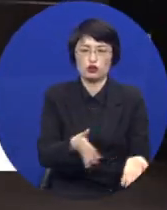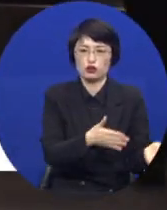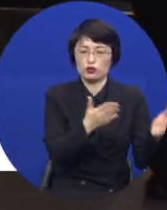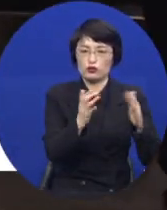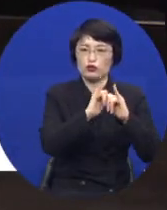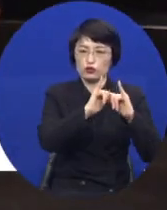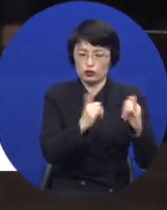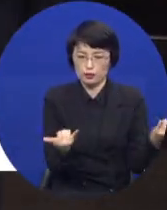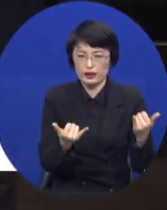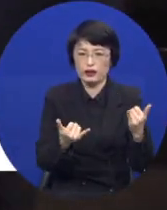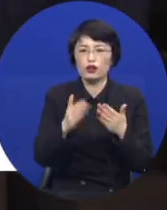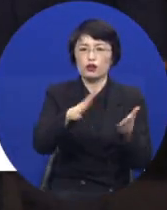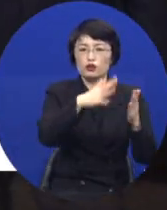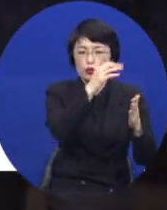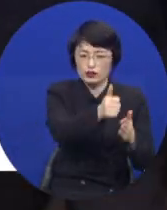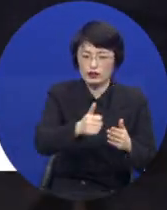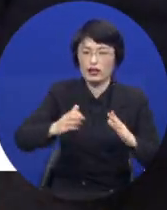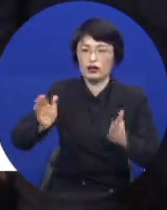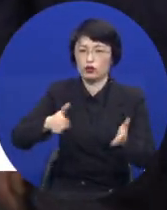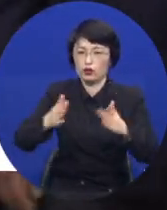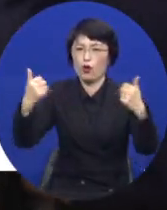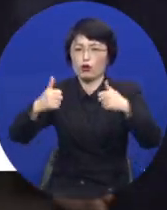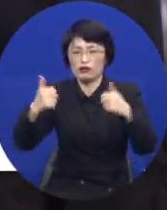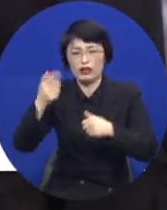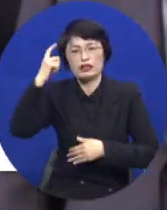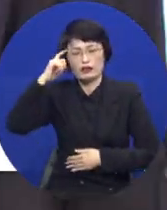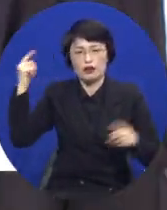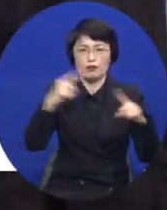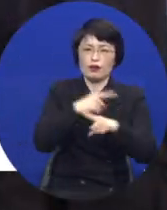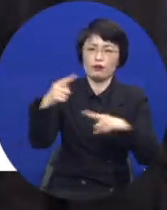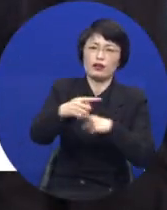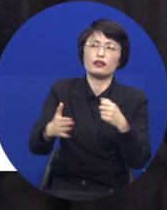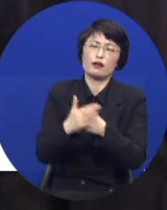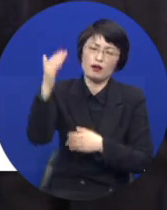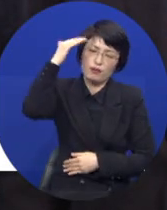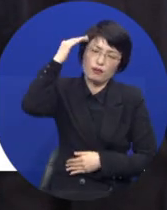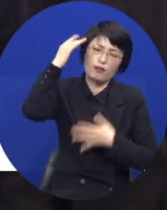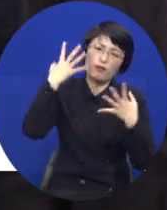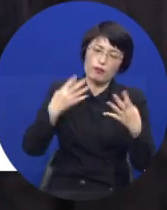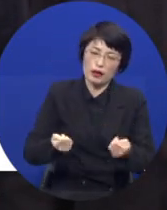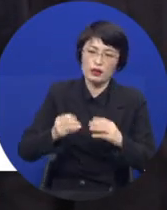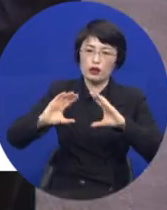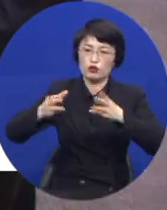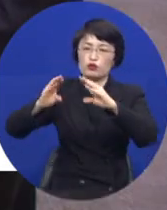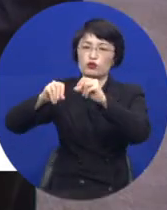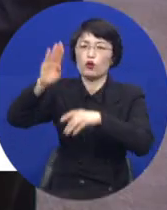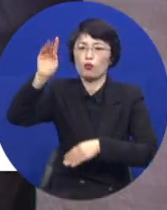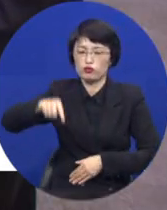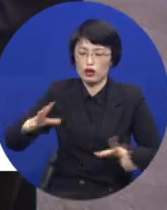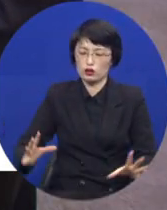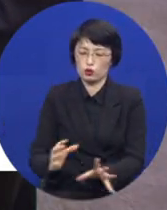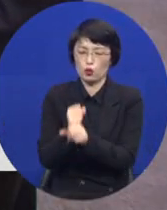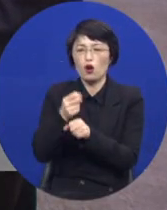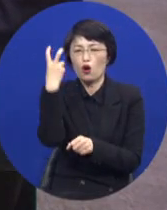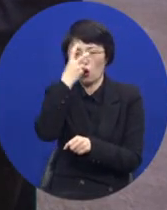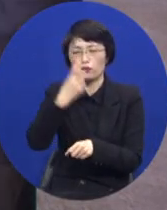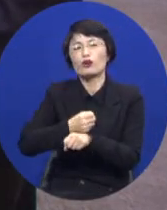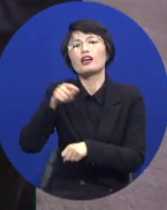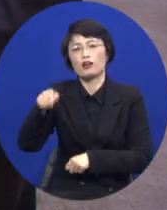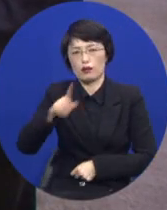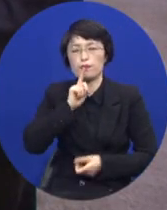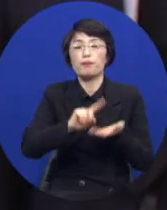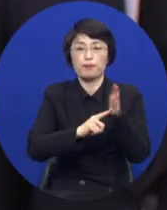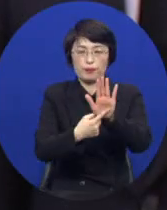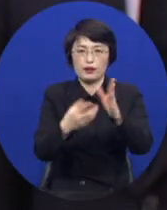도의회 도 의견이 엇갈려 걸림돌이 많다 며 국토교통부가 종합적으로 검토할 것이라고 밝혔습니다